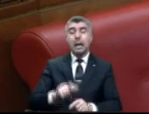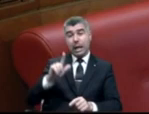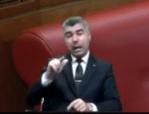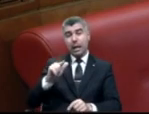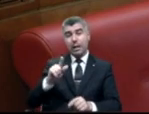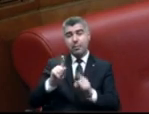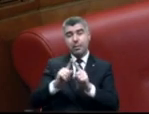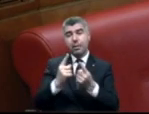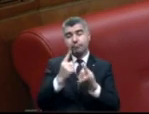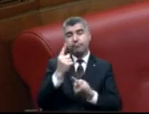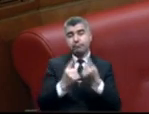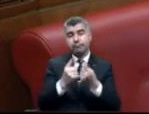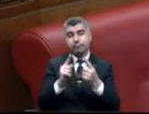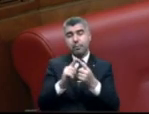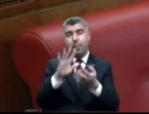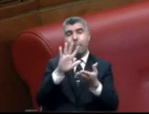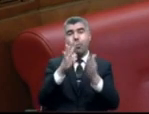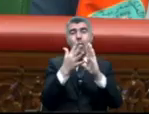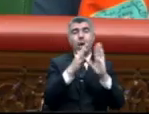معظم الأحيان إلى واحد الظروف اللي هي طبيعية مناخية